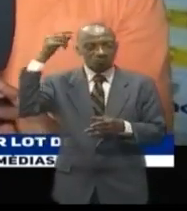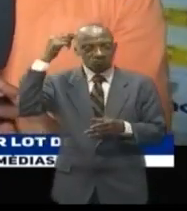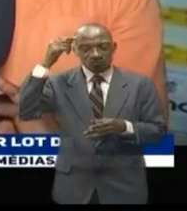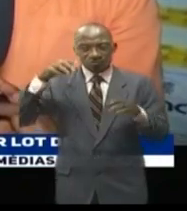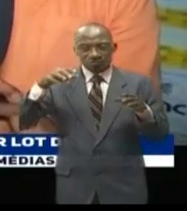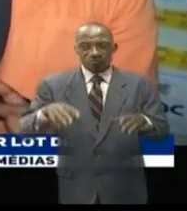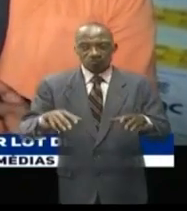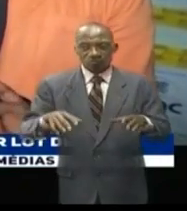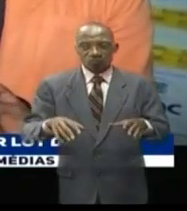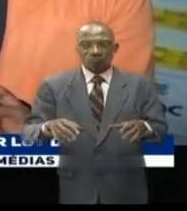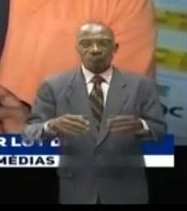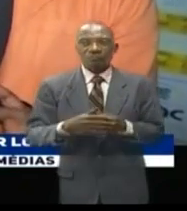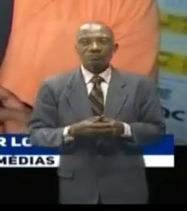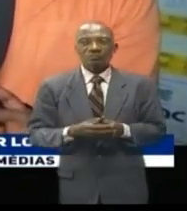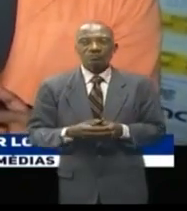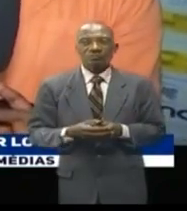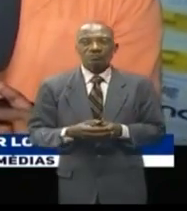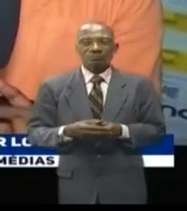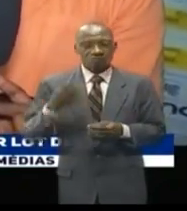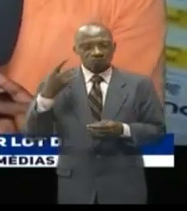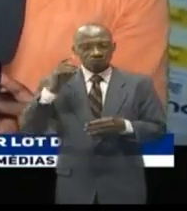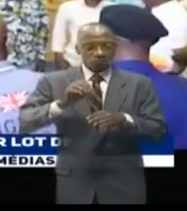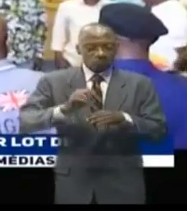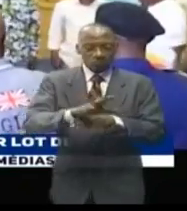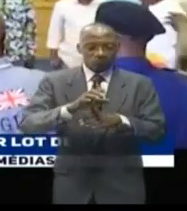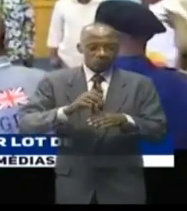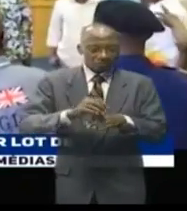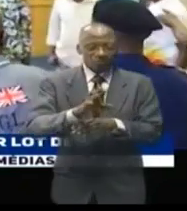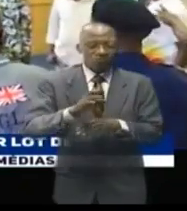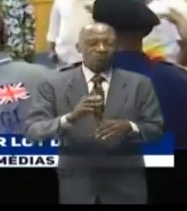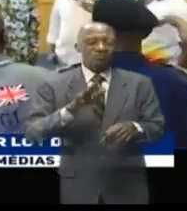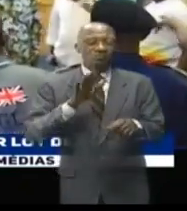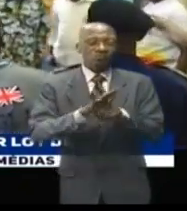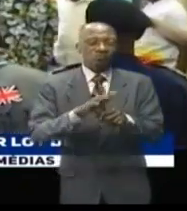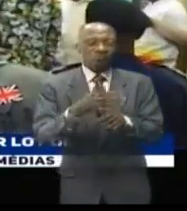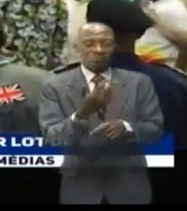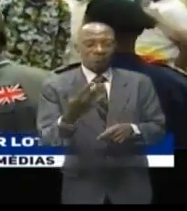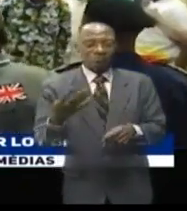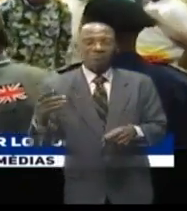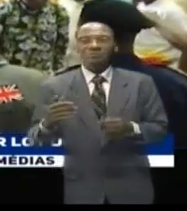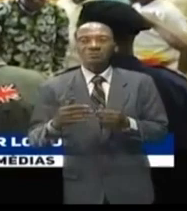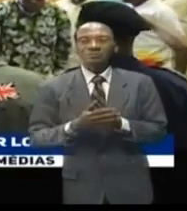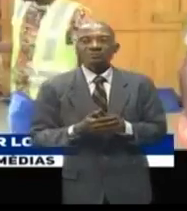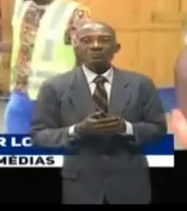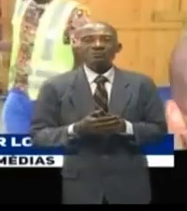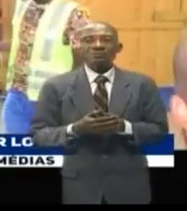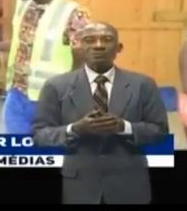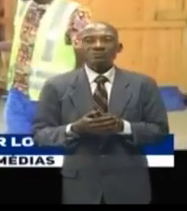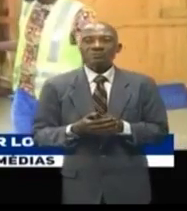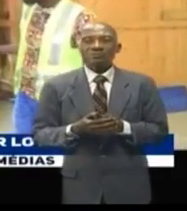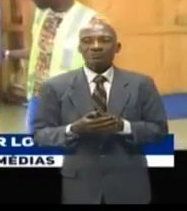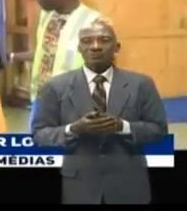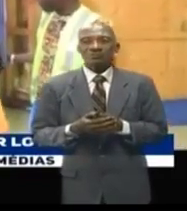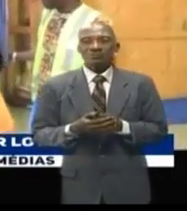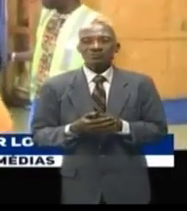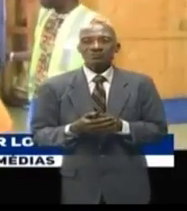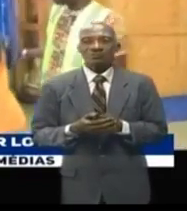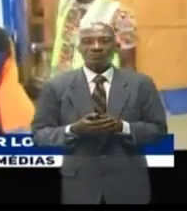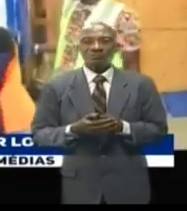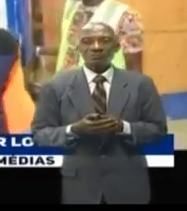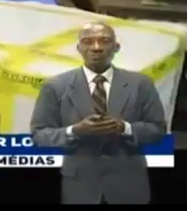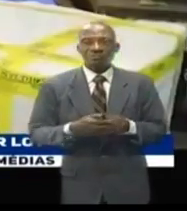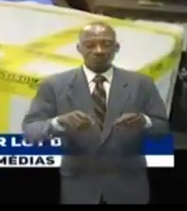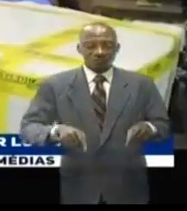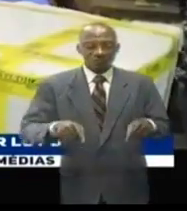de fournir un matériel de dernière génération donc la RTNC n'aura rien envie à une quelconque télévision